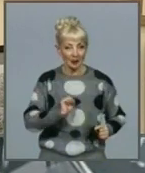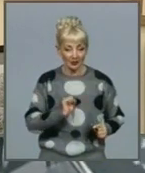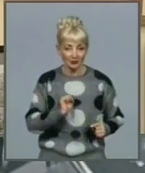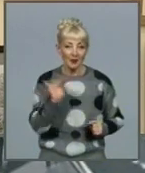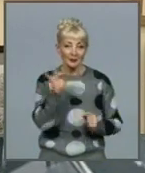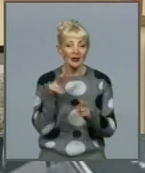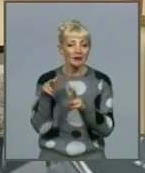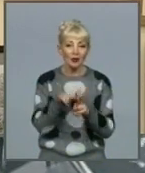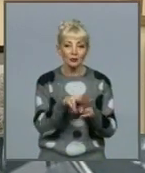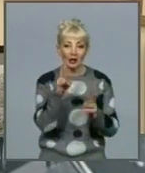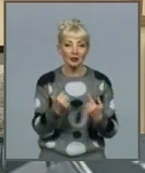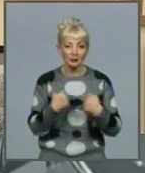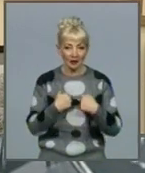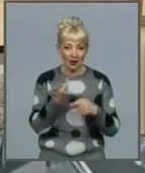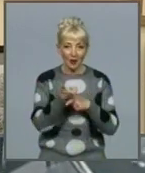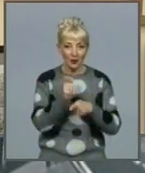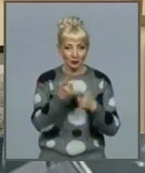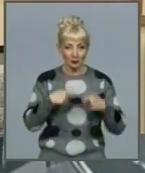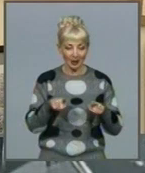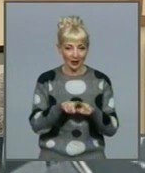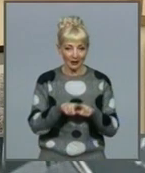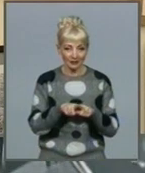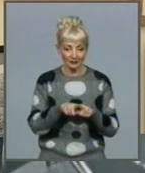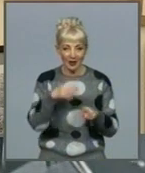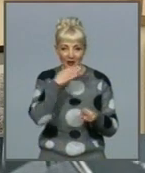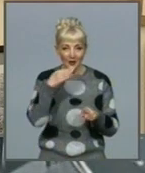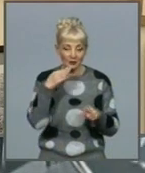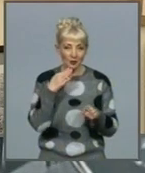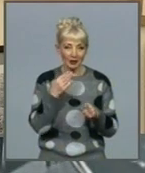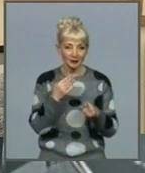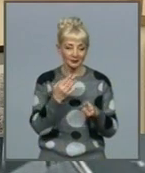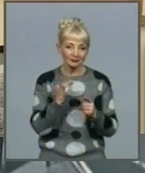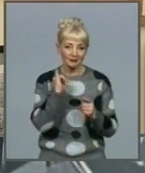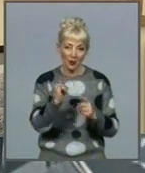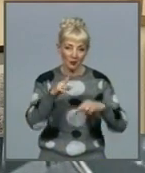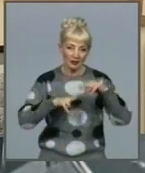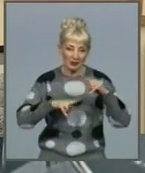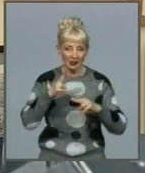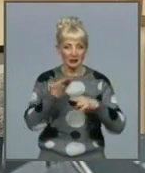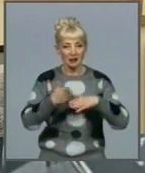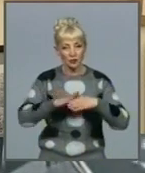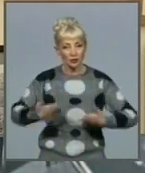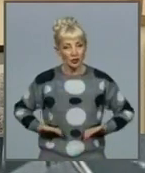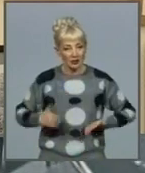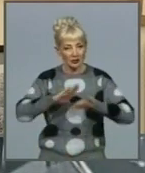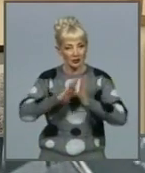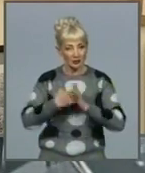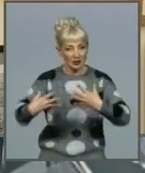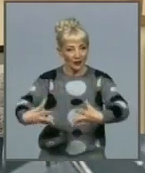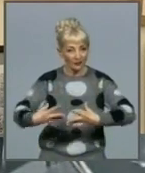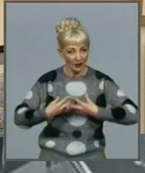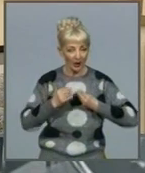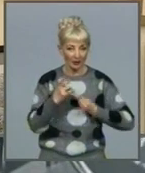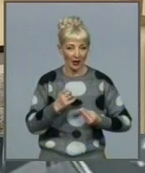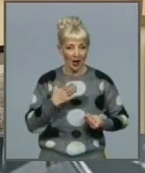йде така, ну, слышу багато негативу від пацієнтів, тяжелі життєві ситуації. Це все